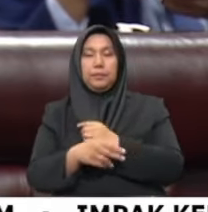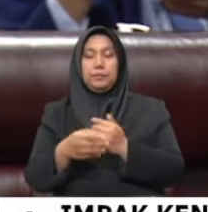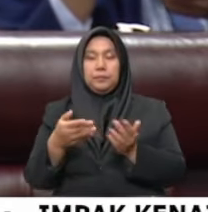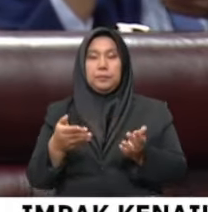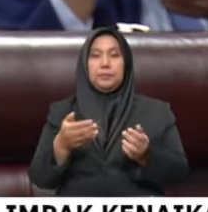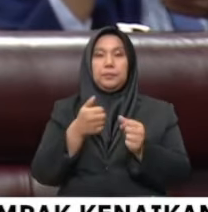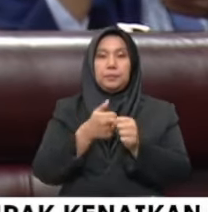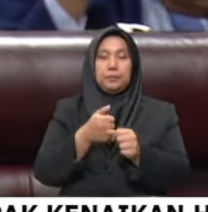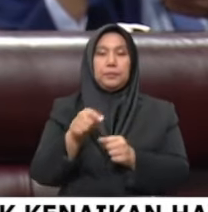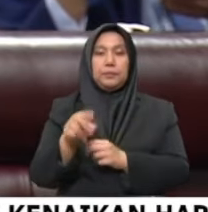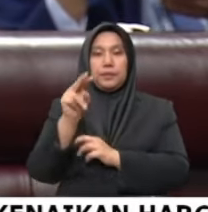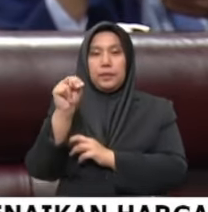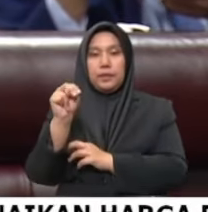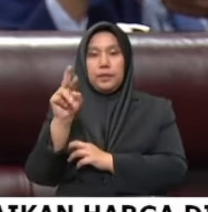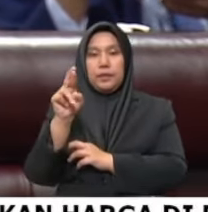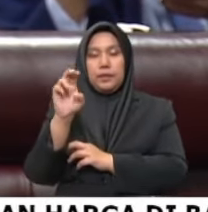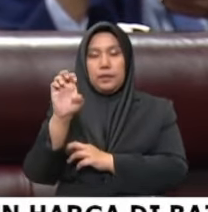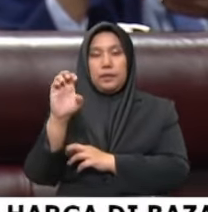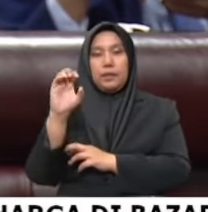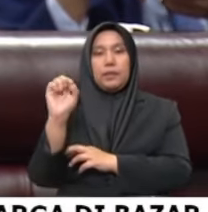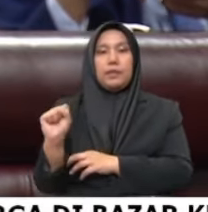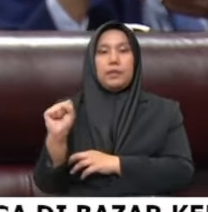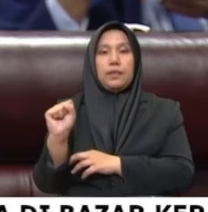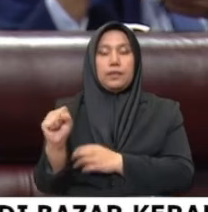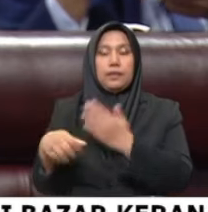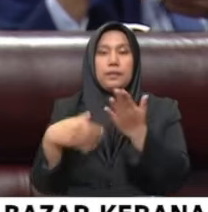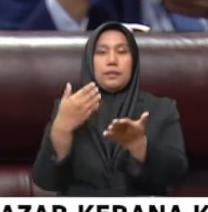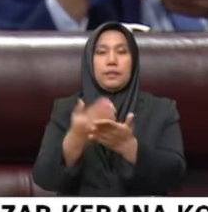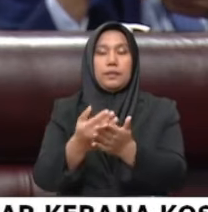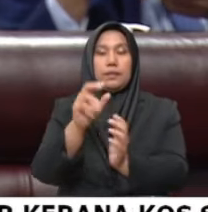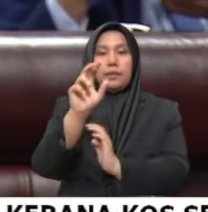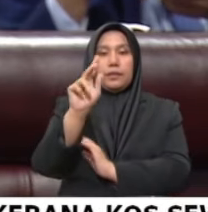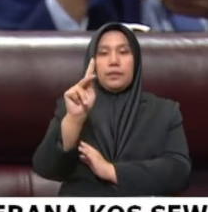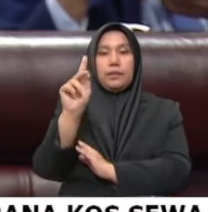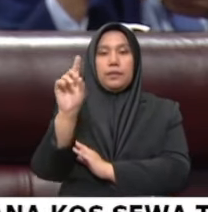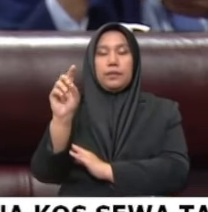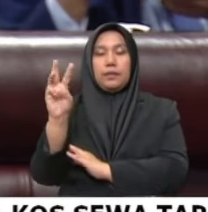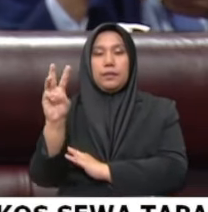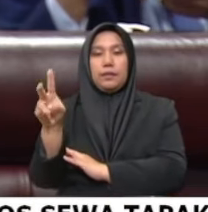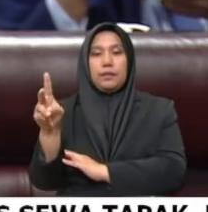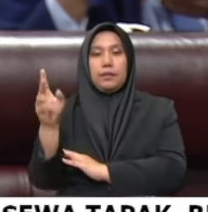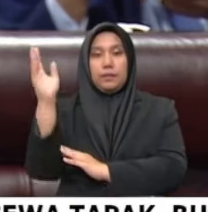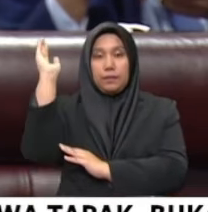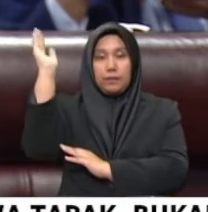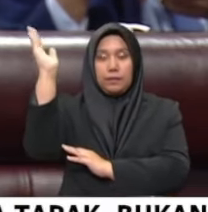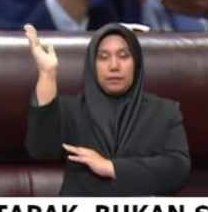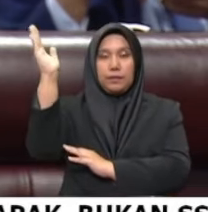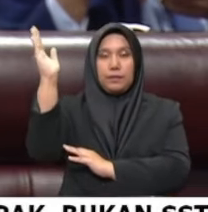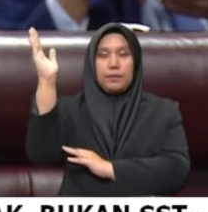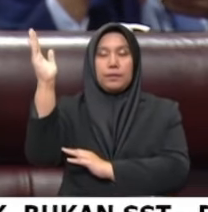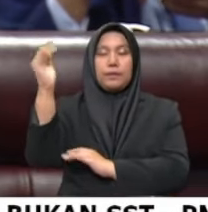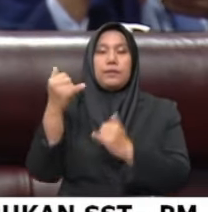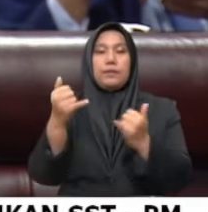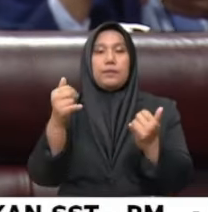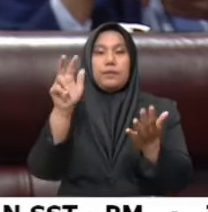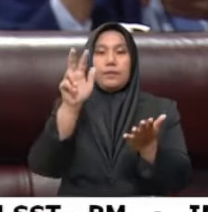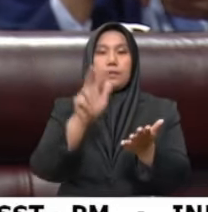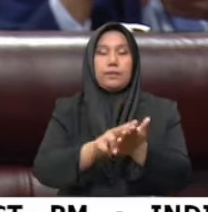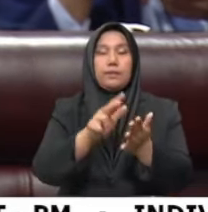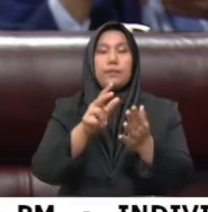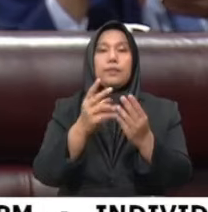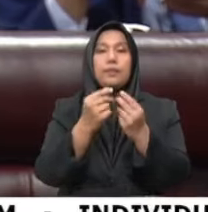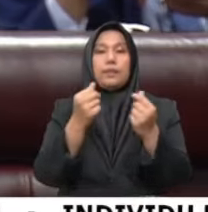ini, NRES akan mengesyorkan kepada KKDW untuk membentangkan status terkini pewartaan tanah rizab orang